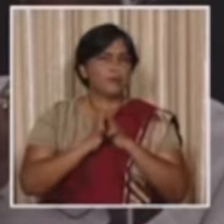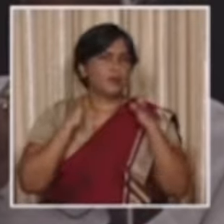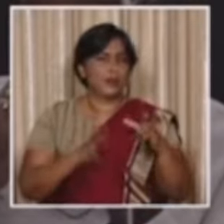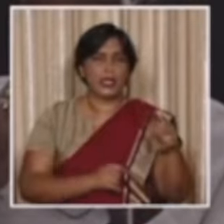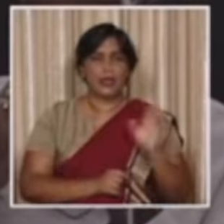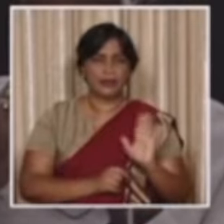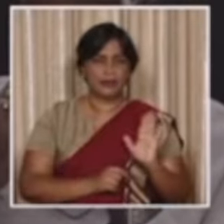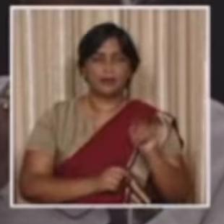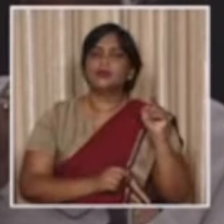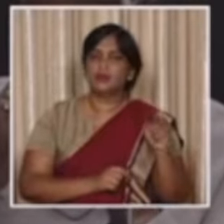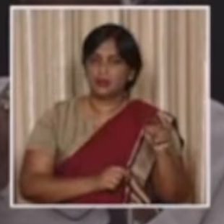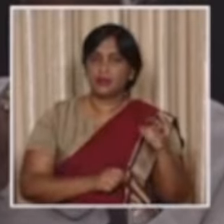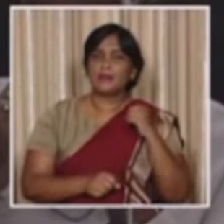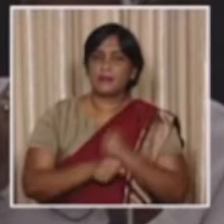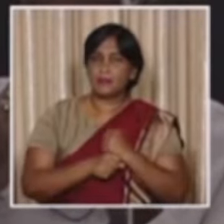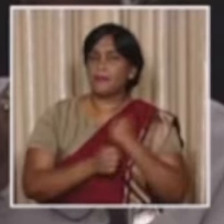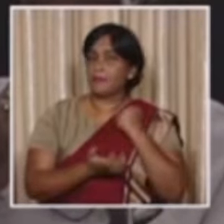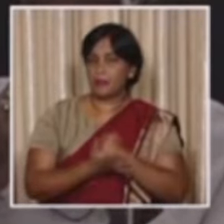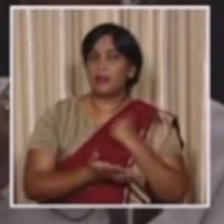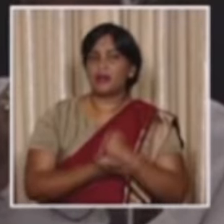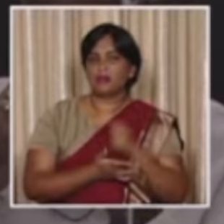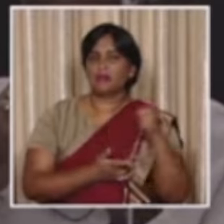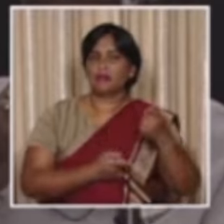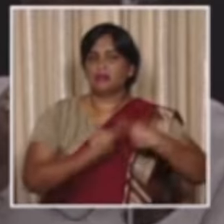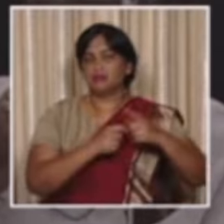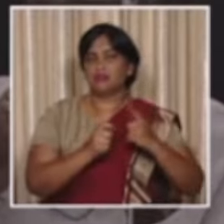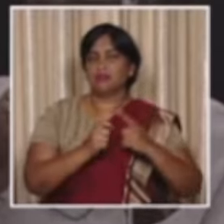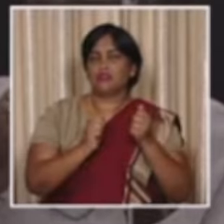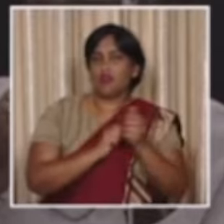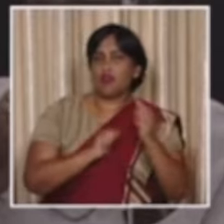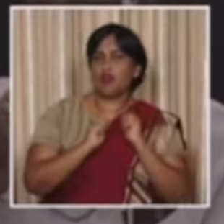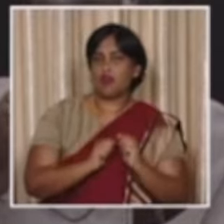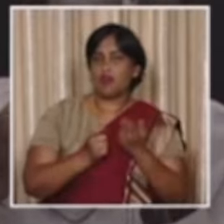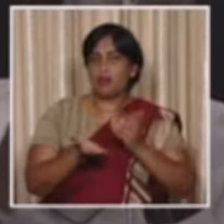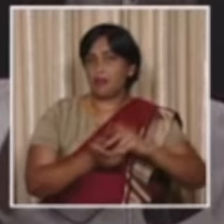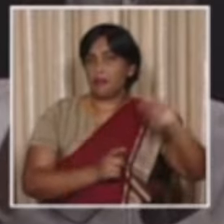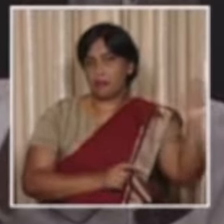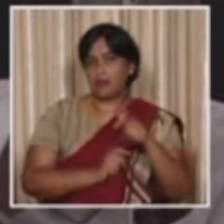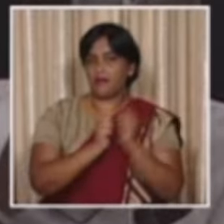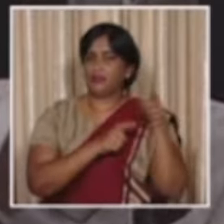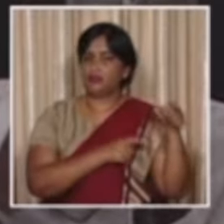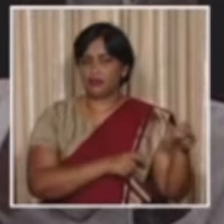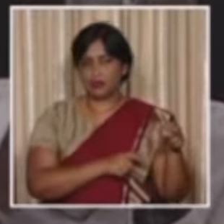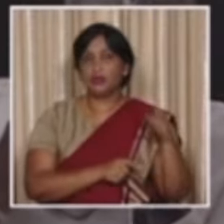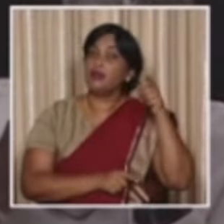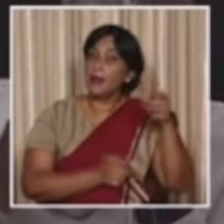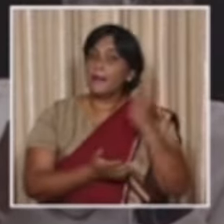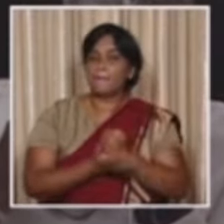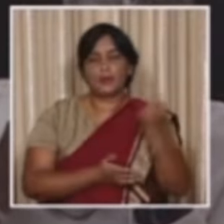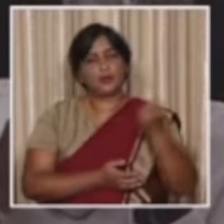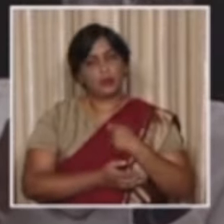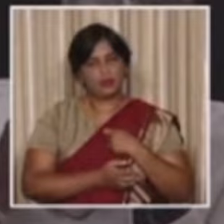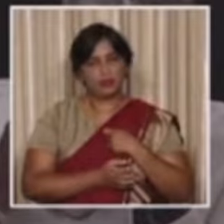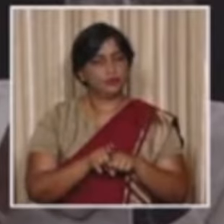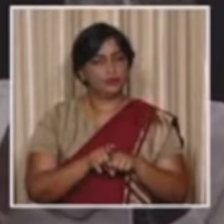නෙමෙයි. ඉතින් ඒක බැංකුවේ රිකවරිස් ඩිපාර්ට්මන්ට් එකෙන් ඒක පියවර ගන්න ඕනේ ඒ ණය අය කරගන්න. ඉතින් ඒ පාරේ ඒගොල්ලෝ යෝජනා කළා.